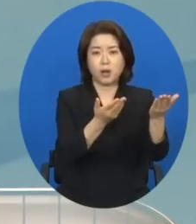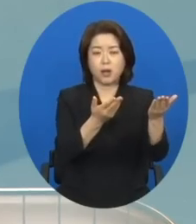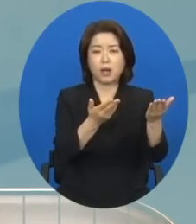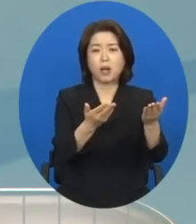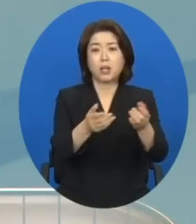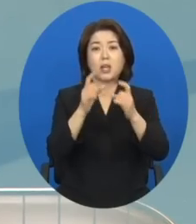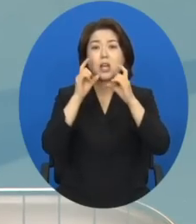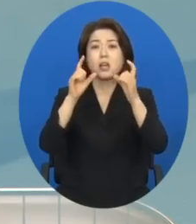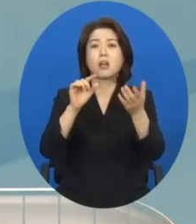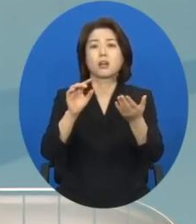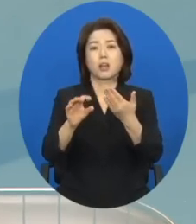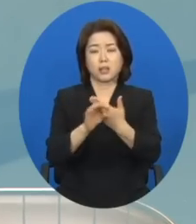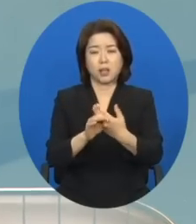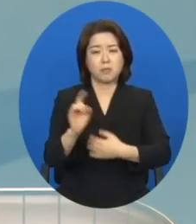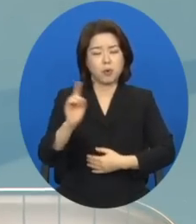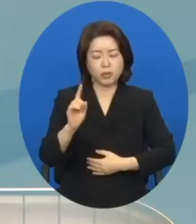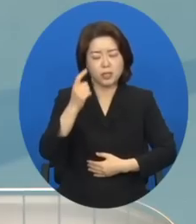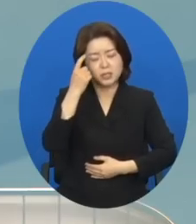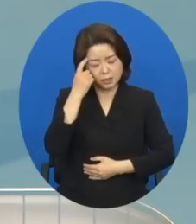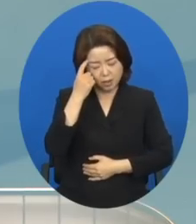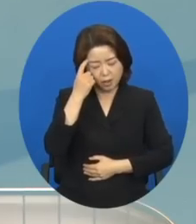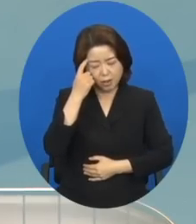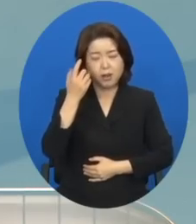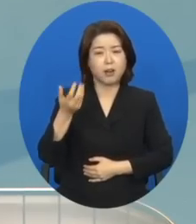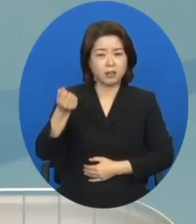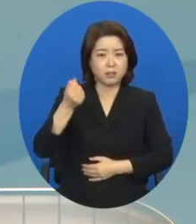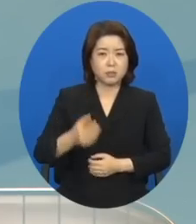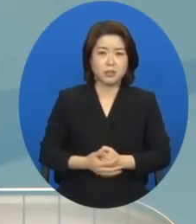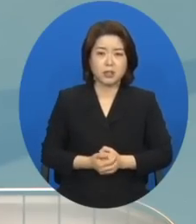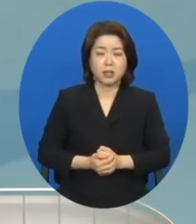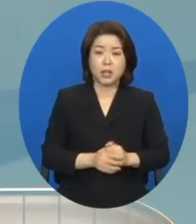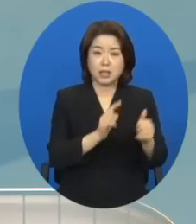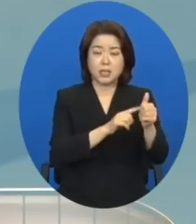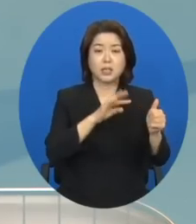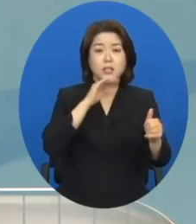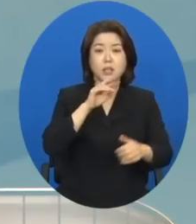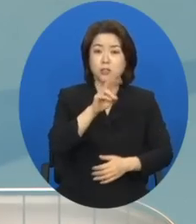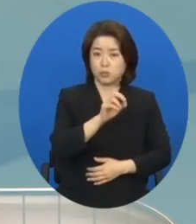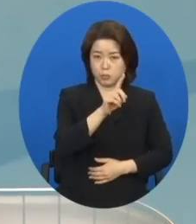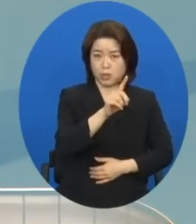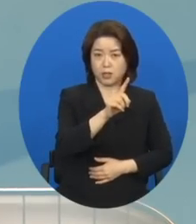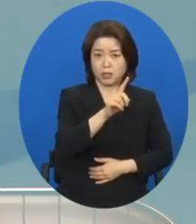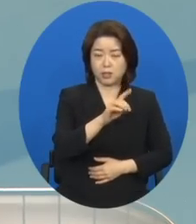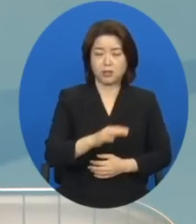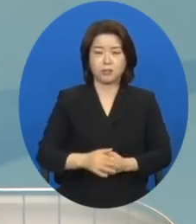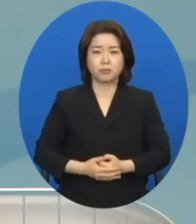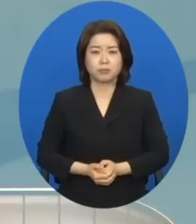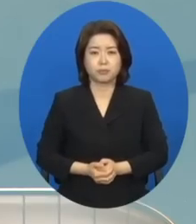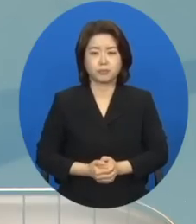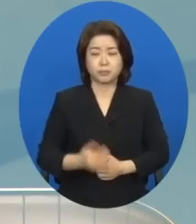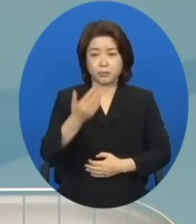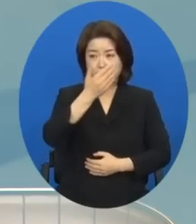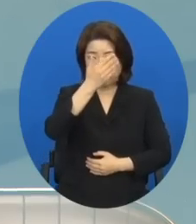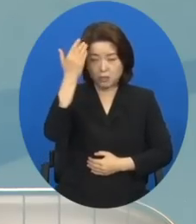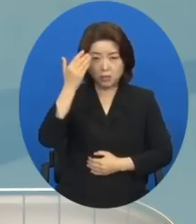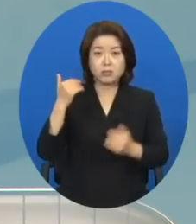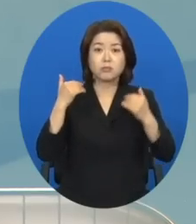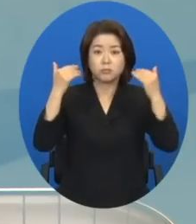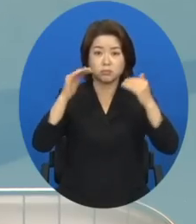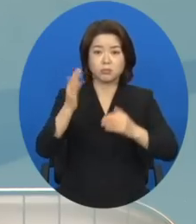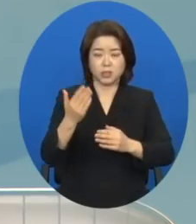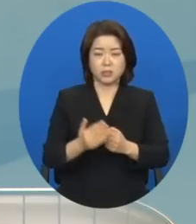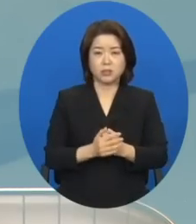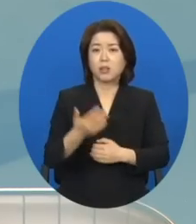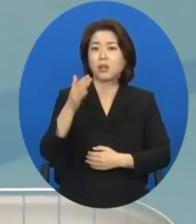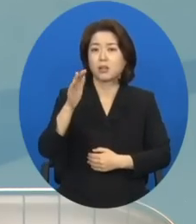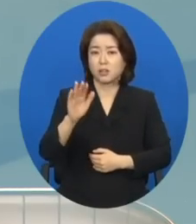했다면 어땠을까라는 마음이 들어요. 그 에런이 21살이라고 했죠. 청년이 된 거예요.